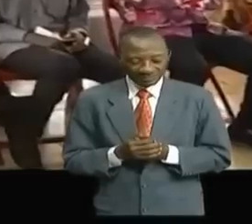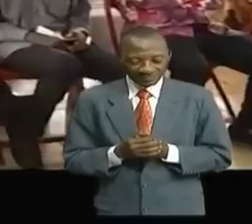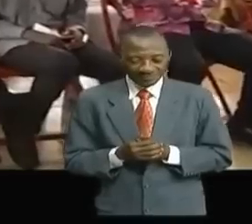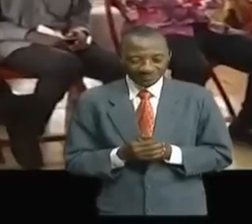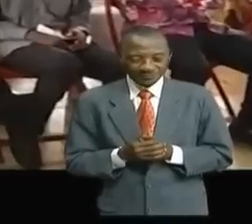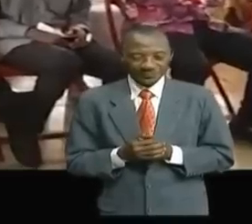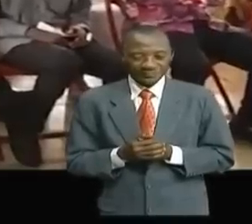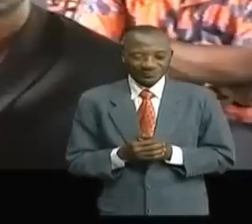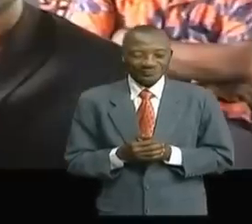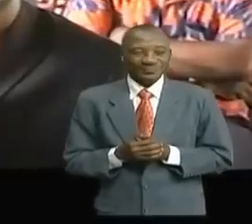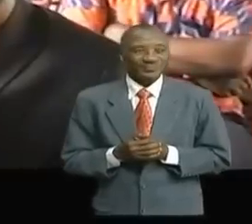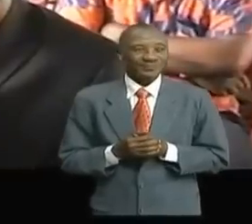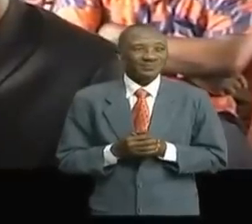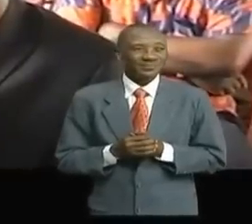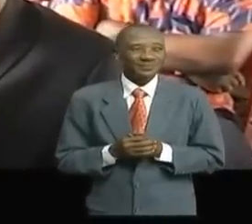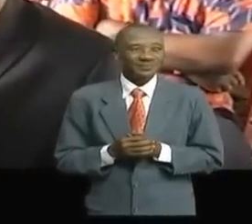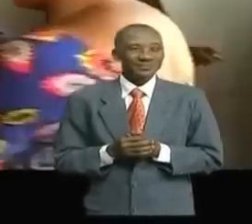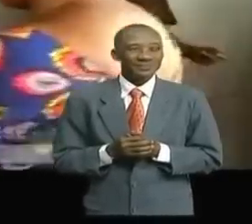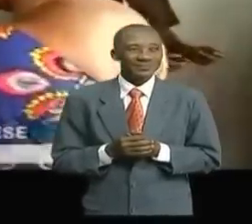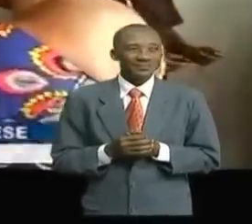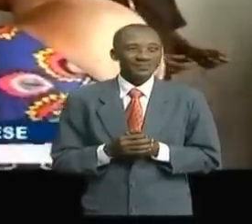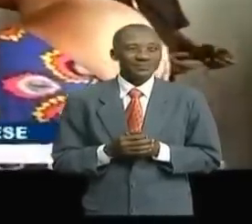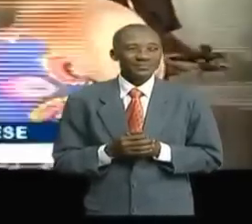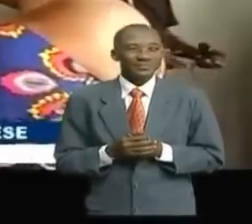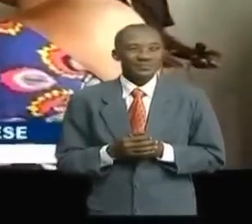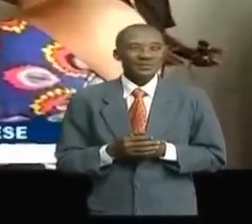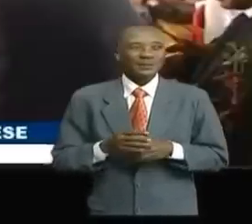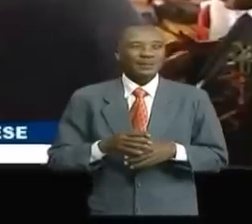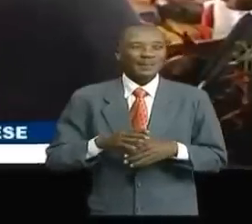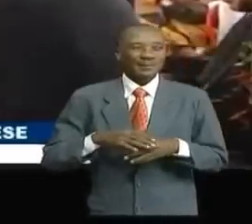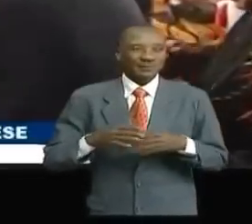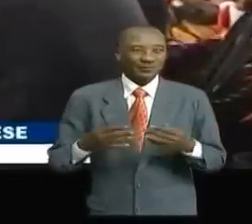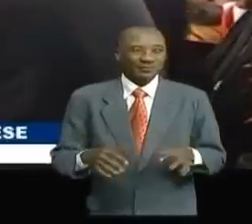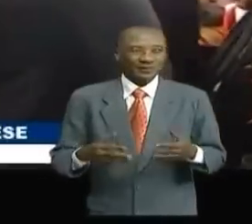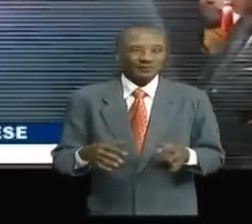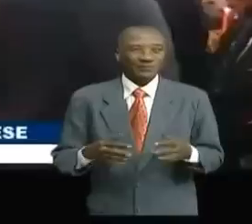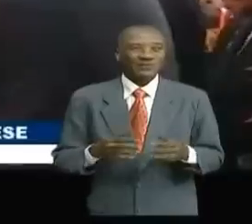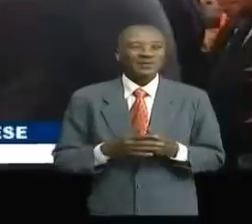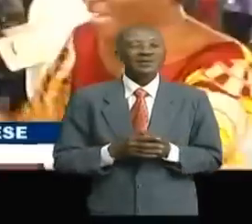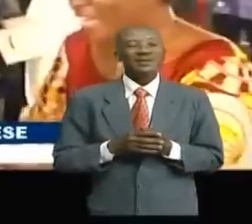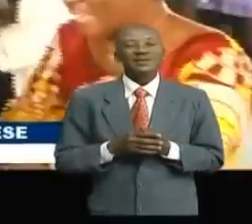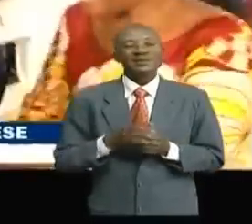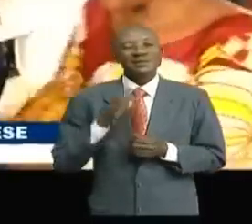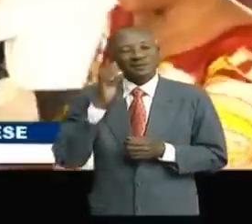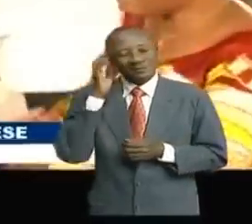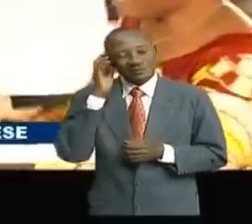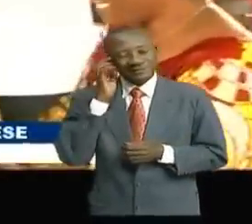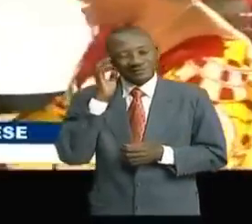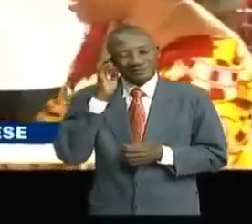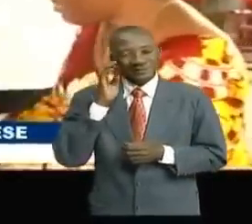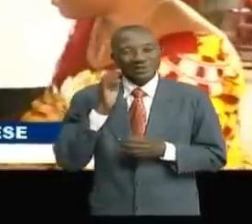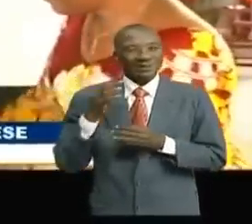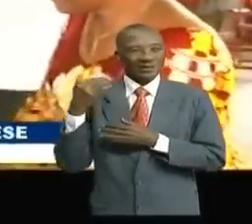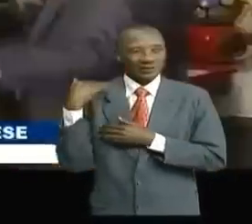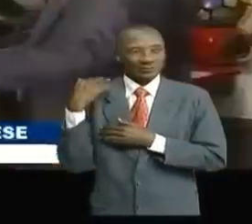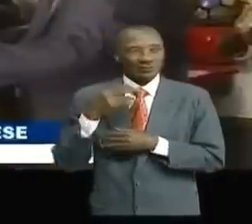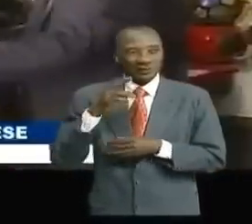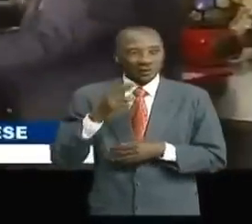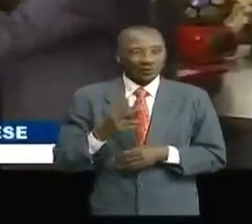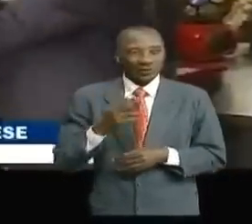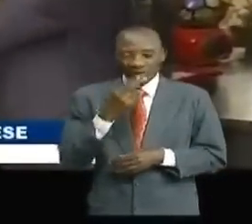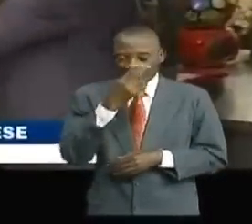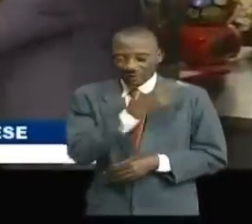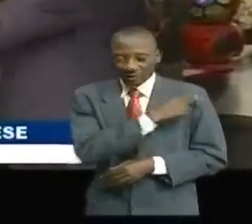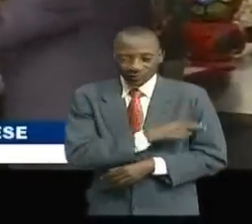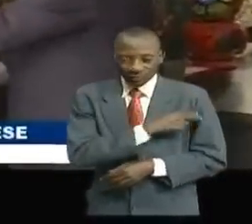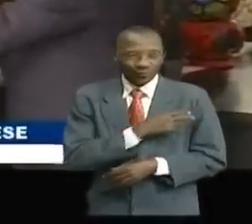autres matériels de secours ainsi que de bureaux. C'est par la cérémonie d'échange d'ovées que s'est clôturée cette première rencontre de l'année